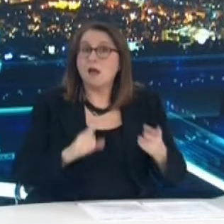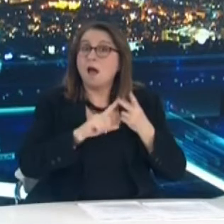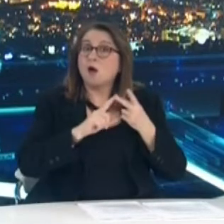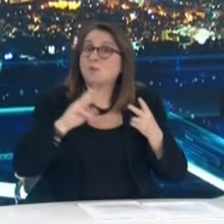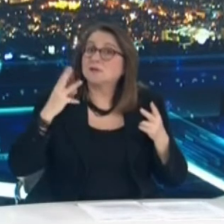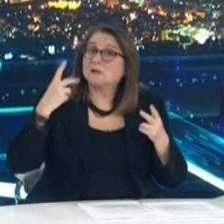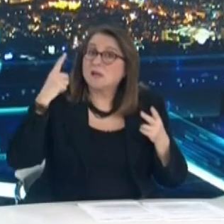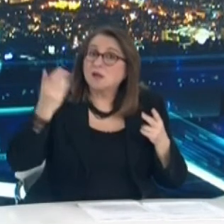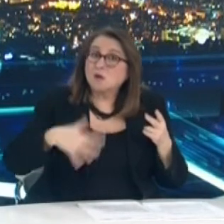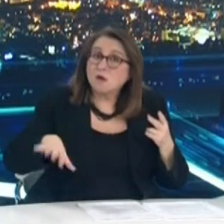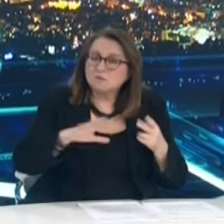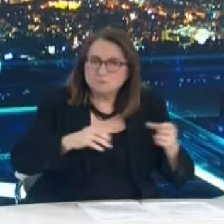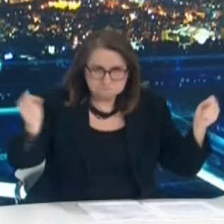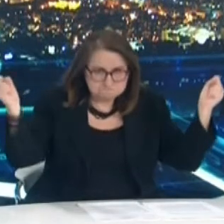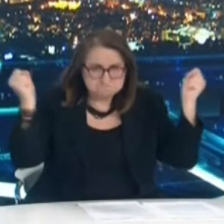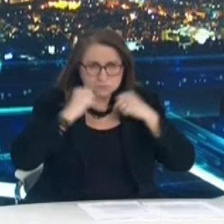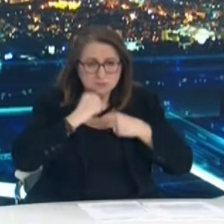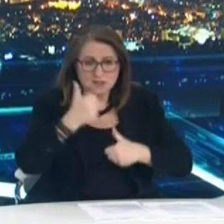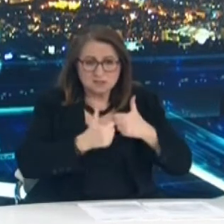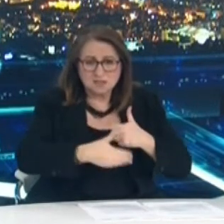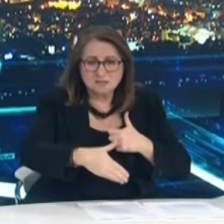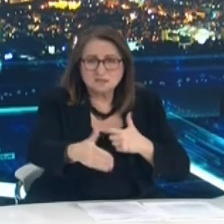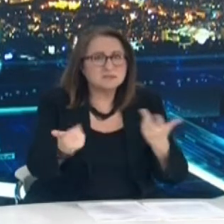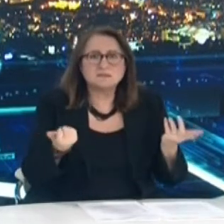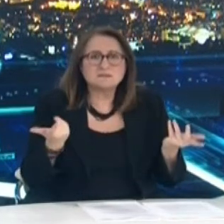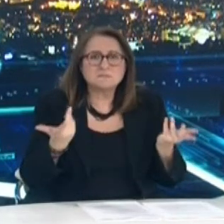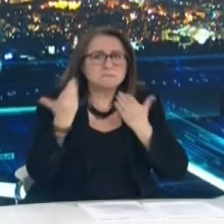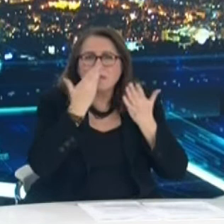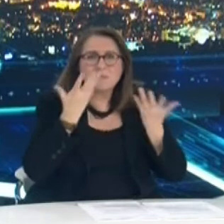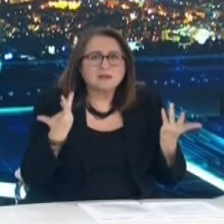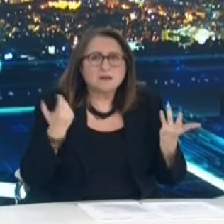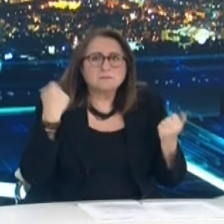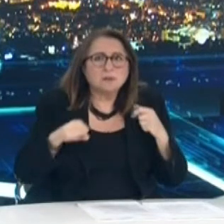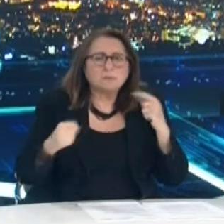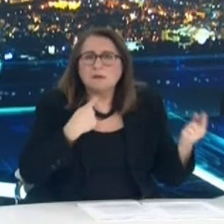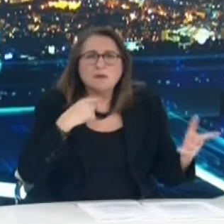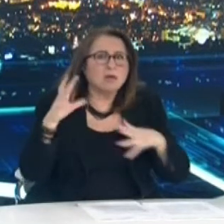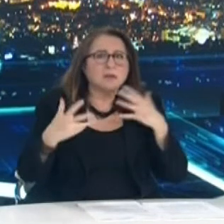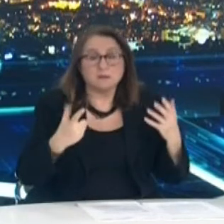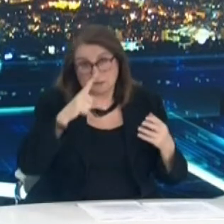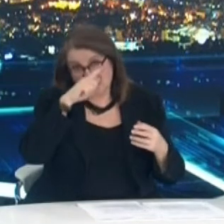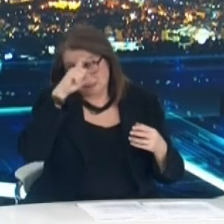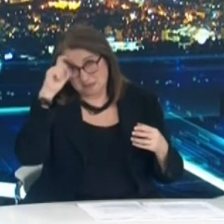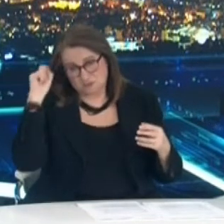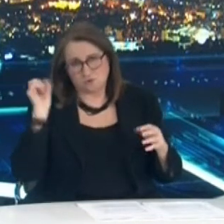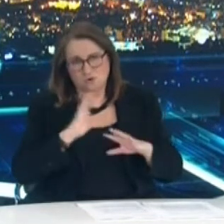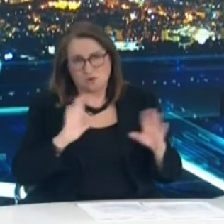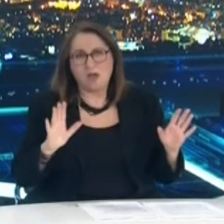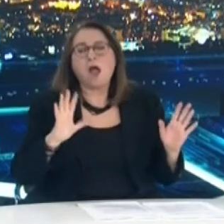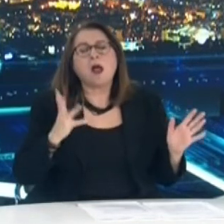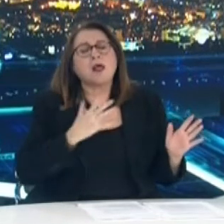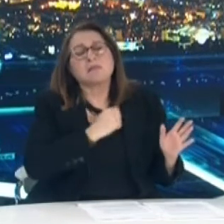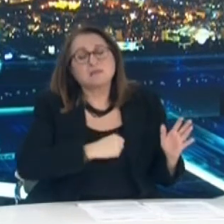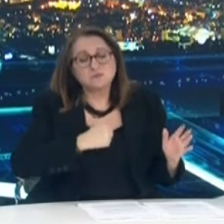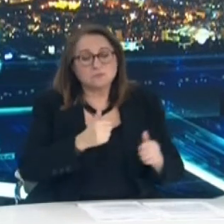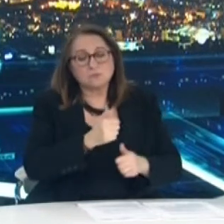τους χρονιές. Σήμερα όμως, η ματιά μας είναι πάνω στο Εθνικό Σύστημα Υγείας, που πιέζεται, ιδιαίτερα στην Αττική, και βέβαια γνωρίζουμε